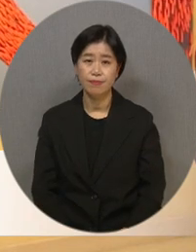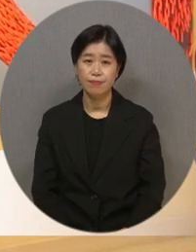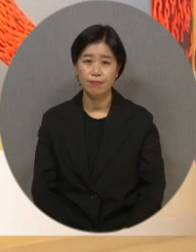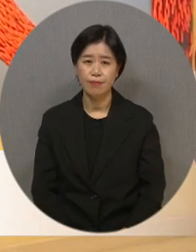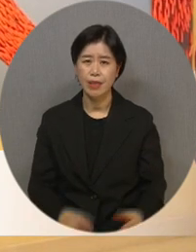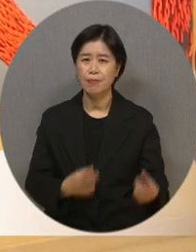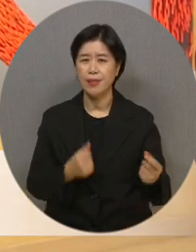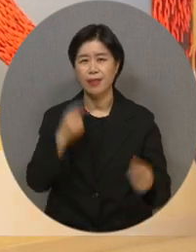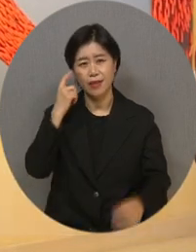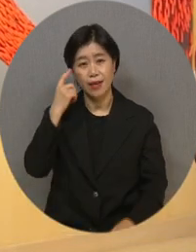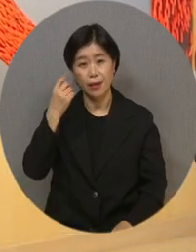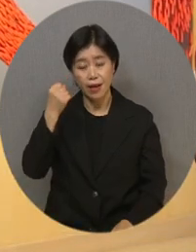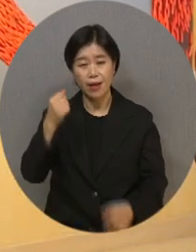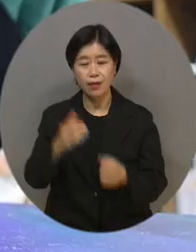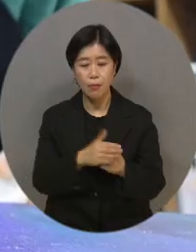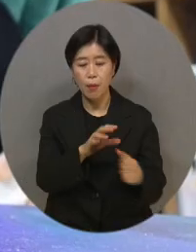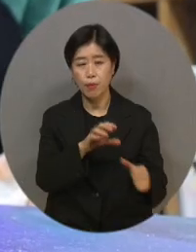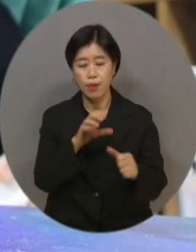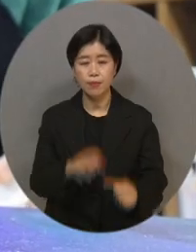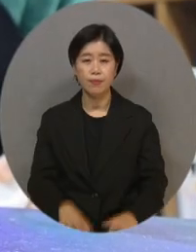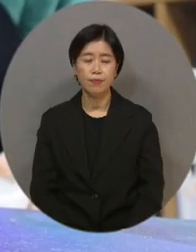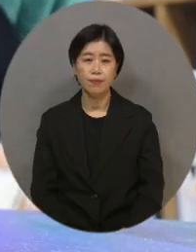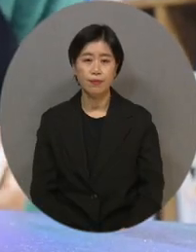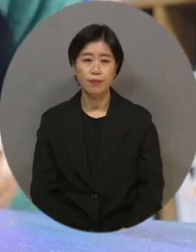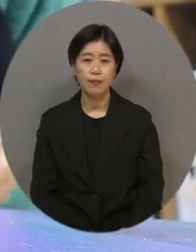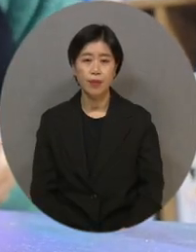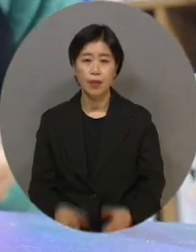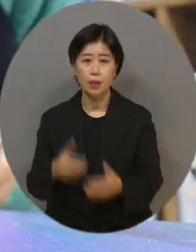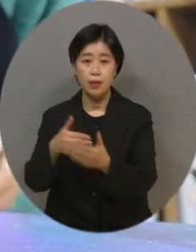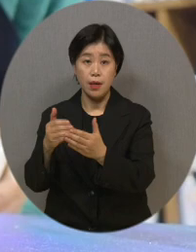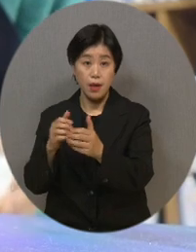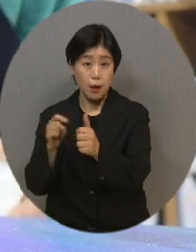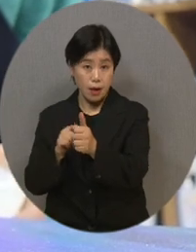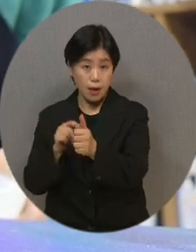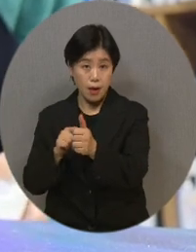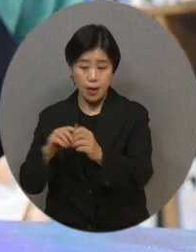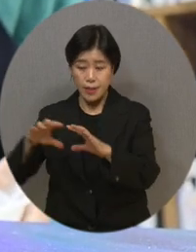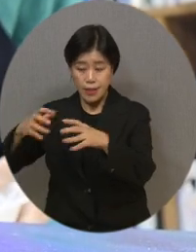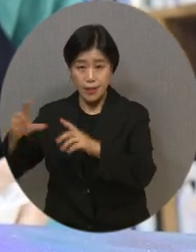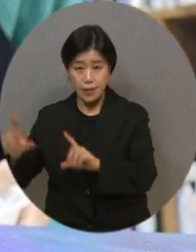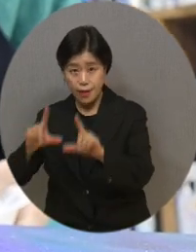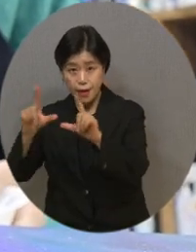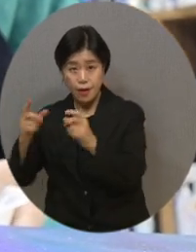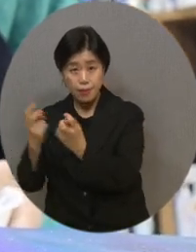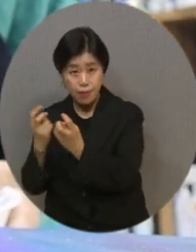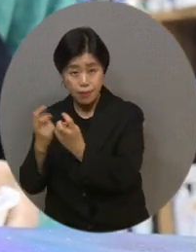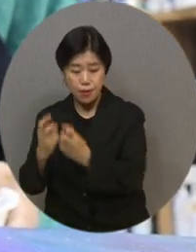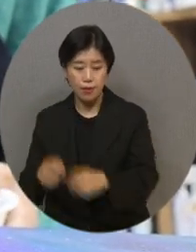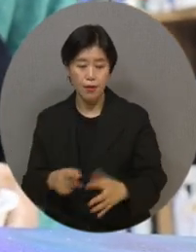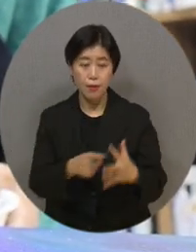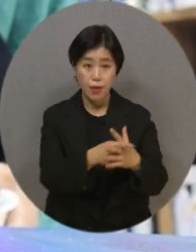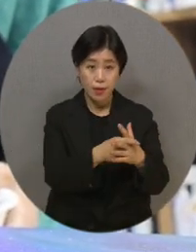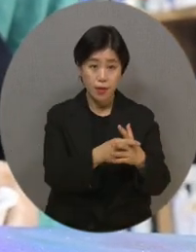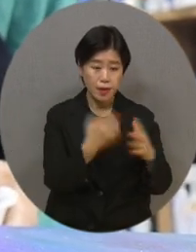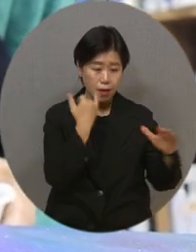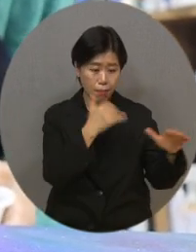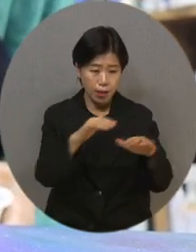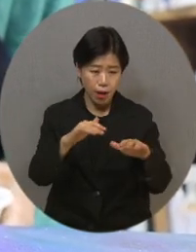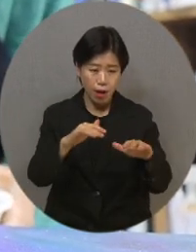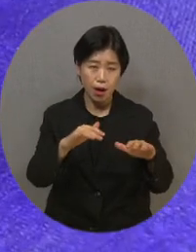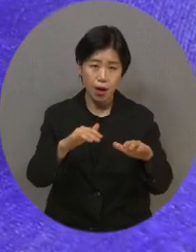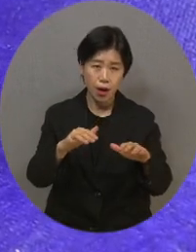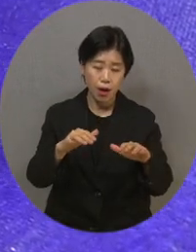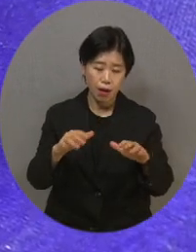소재를 선택했습니다. 작가가 세상을 살아가는 시점과 멸치가 바다를 유영하는 시점이 혼돈되어